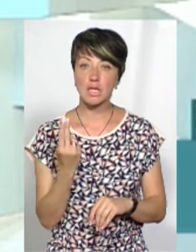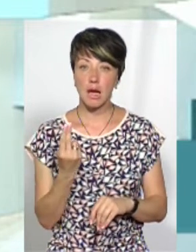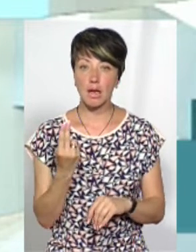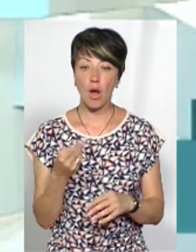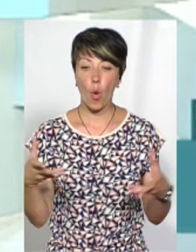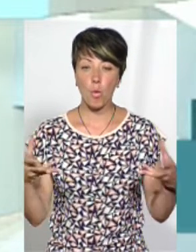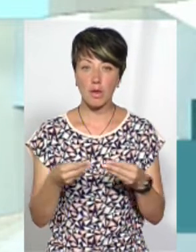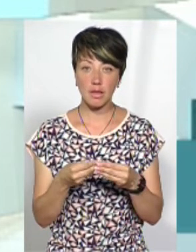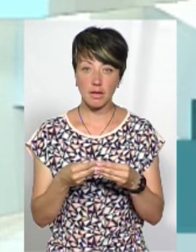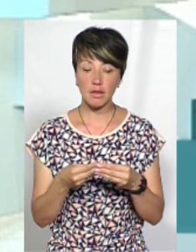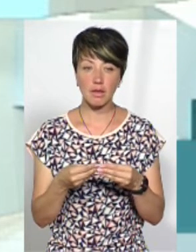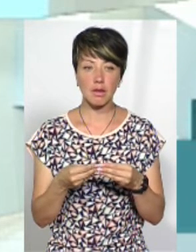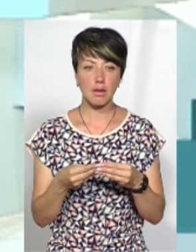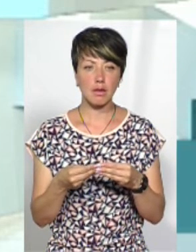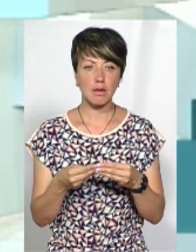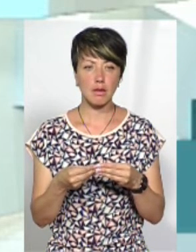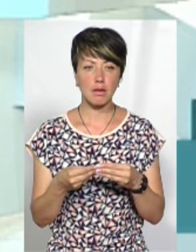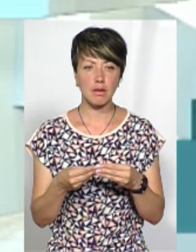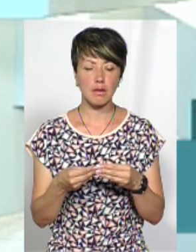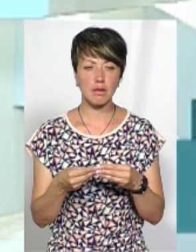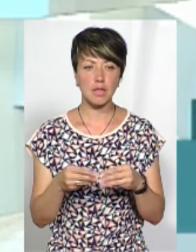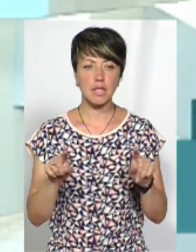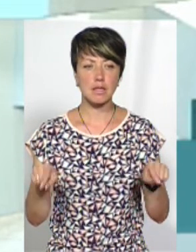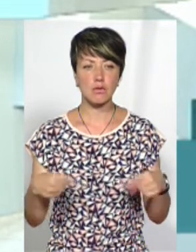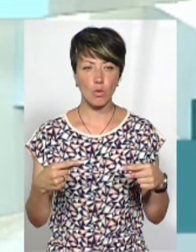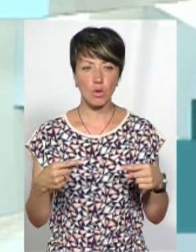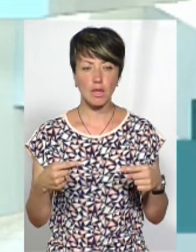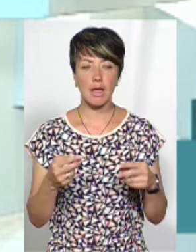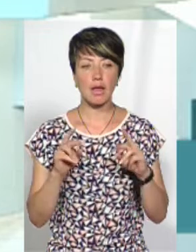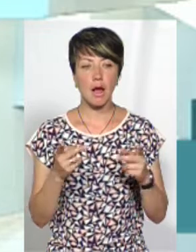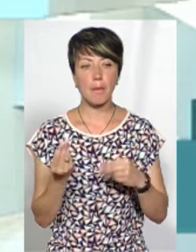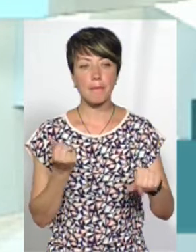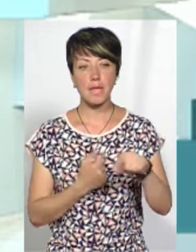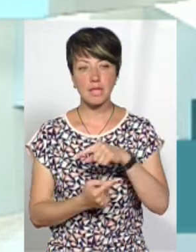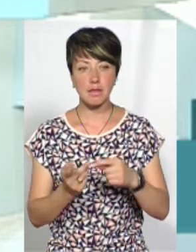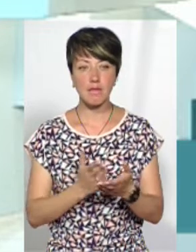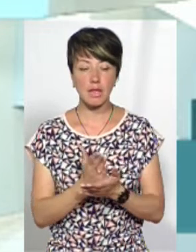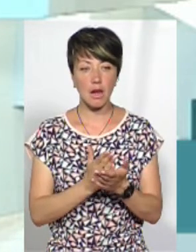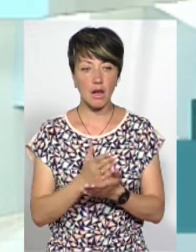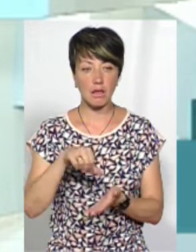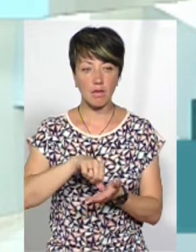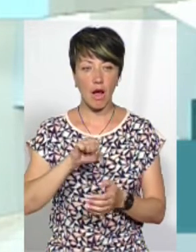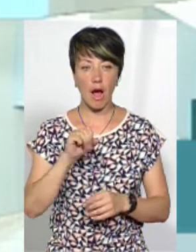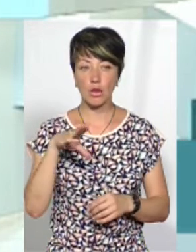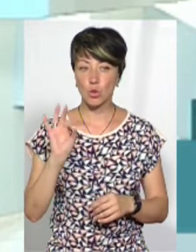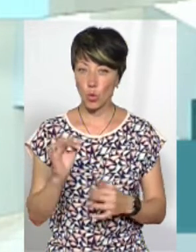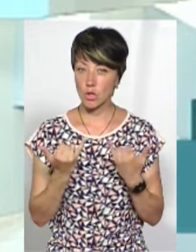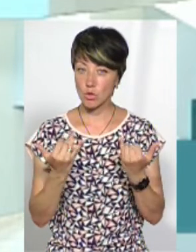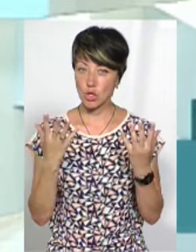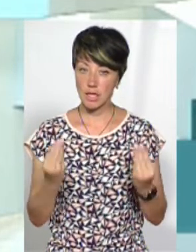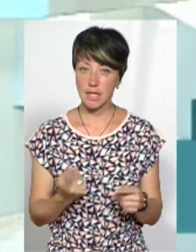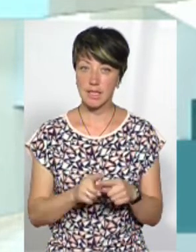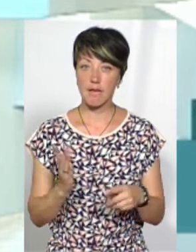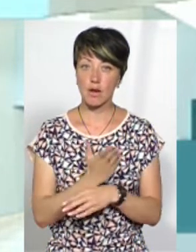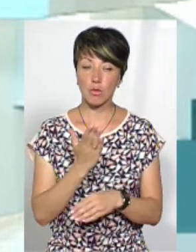соціальний кооператив «Фронтмед», який, по суті, створений якраз як бізнес ветеранів АТО. І на сьогоднішній день